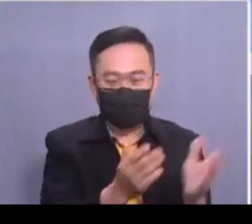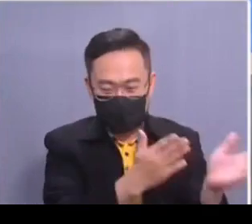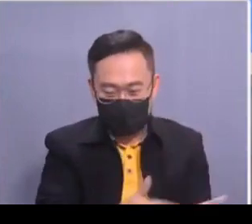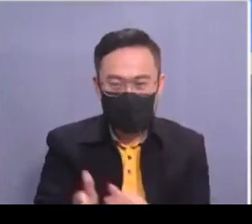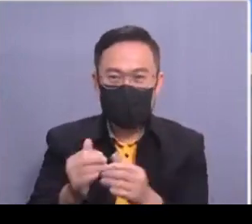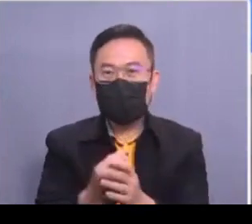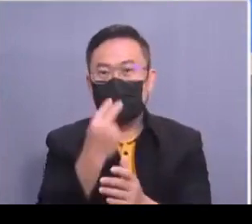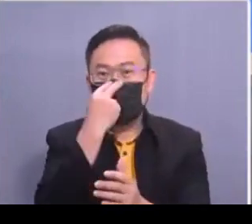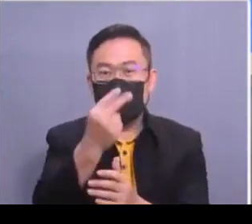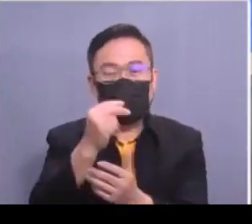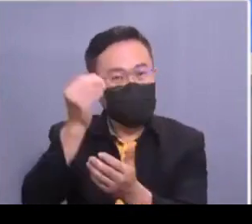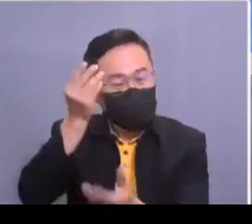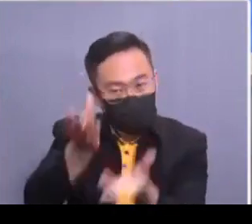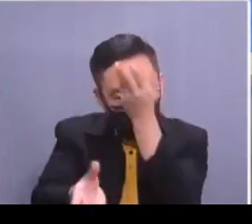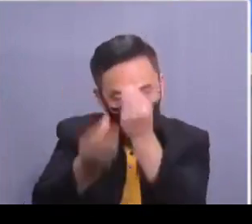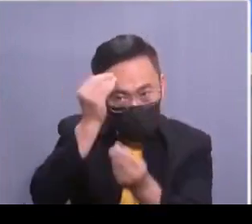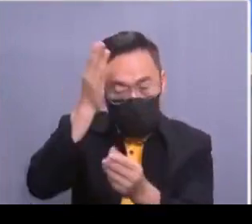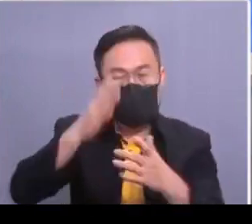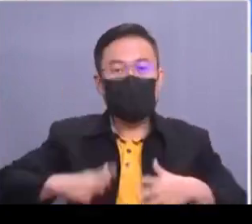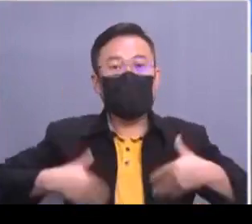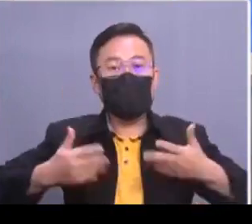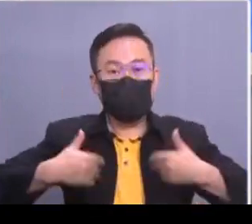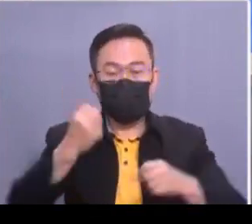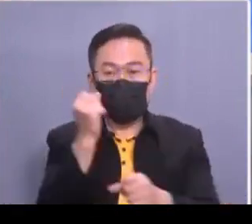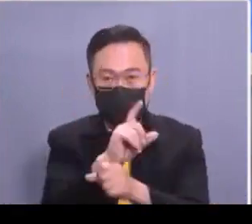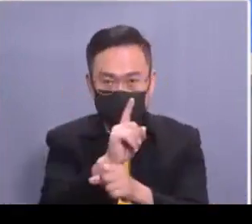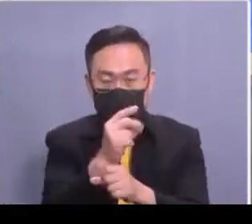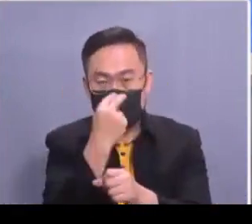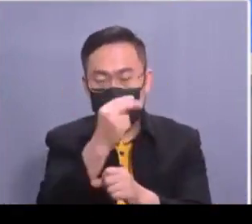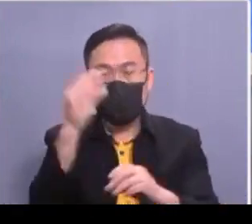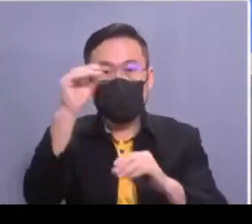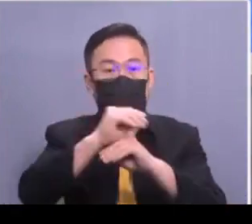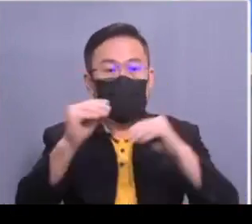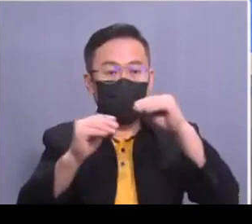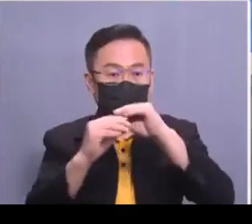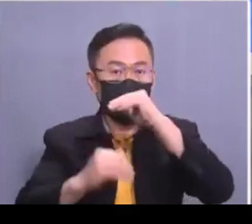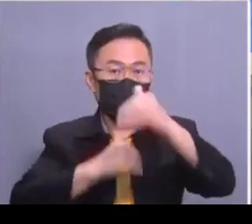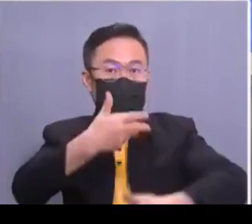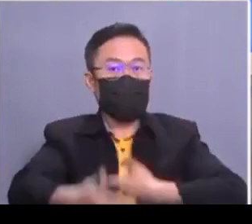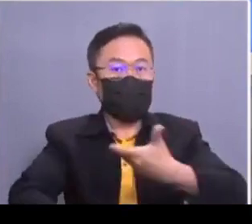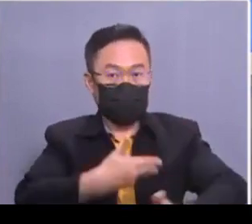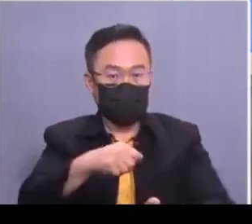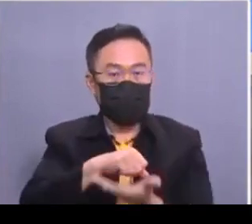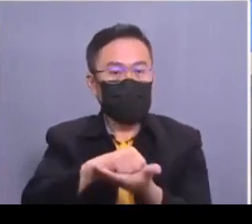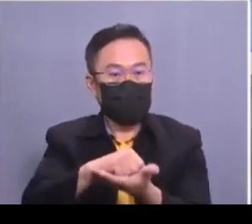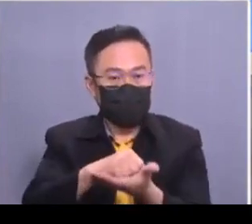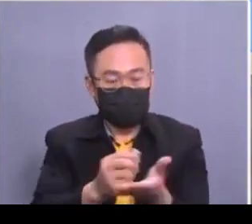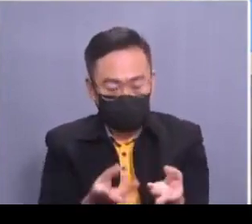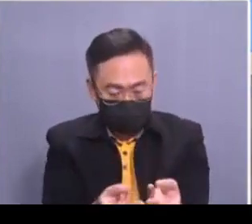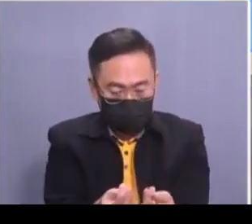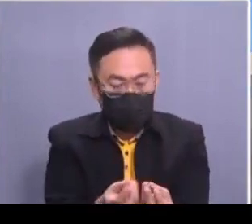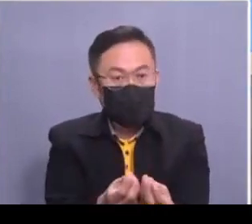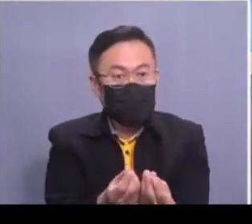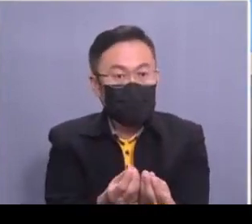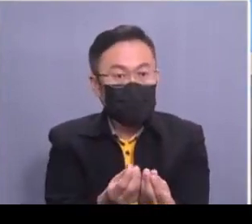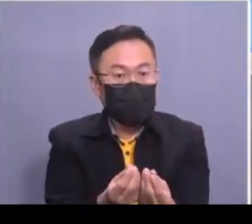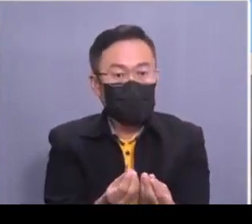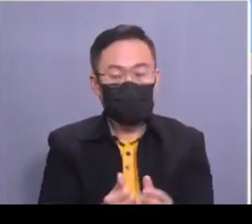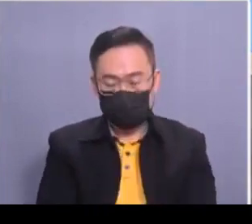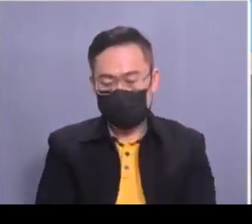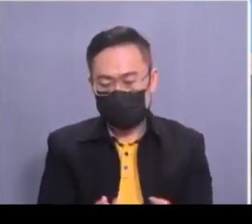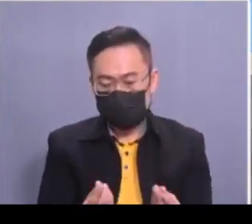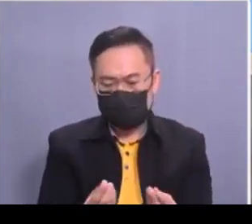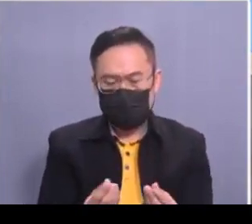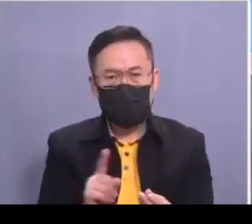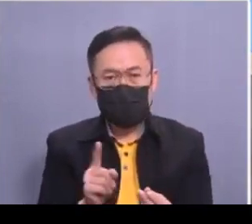ไกรศาสตร์ปันสุขกันต่อนะคะวันนี้จะพาคุณผู้ชมไปดูโครงการพัฒนาธุรกิจบริการดินแหมชื่อแปลกๆนะคะ